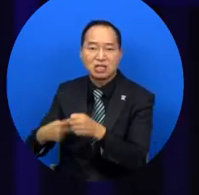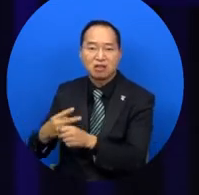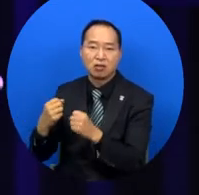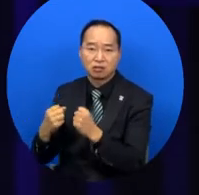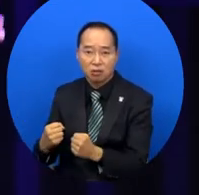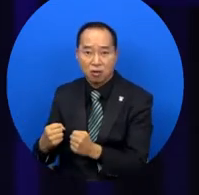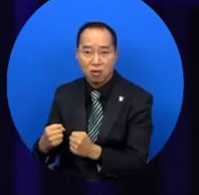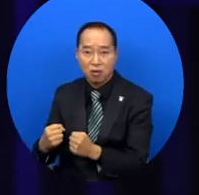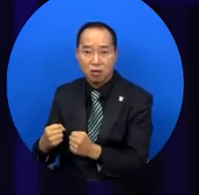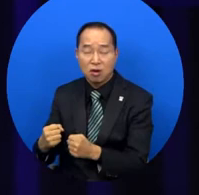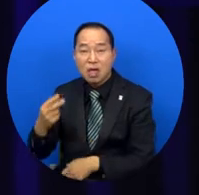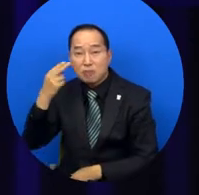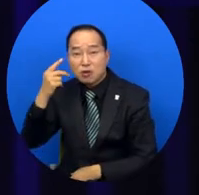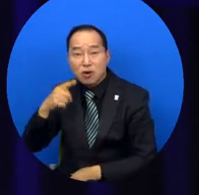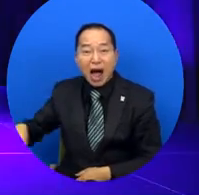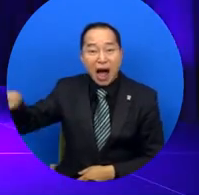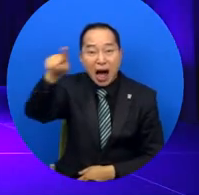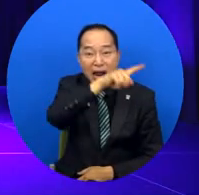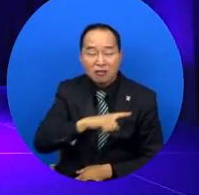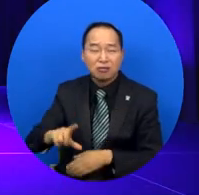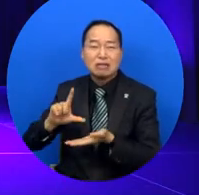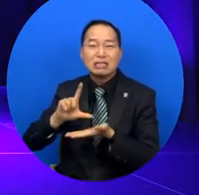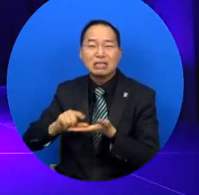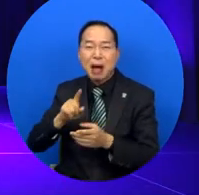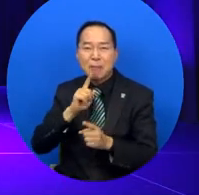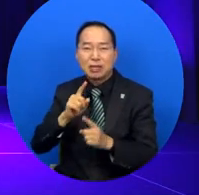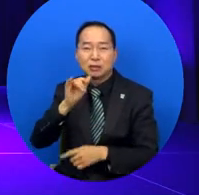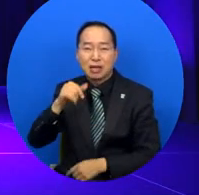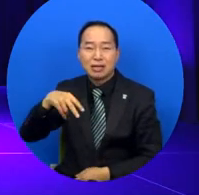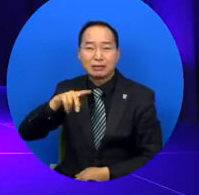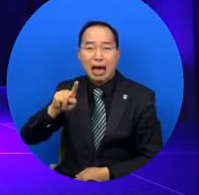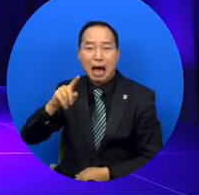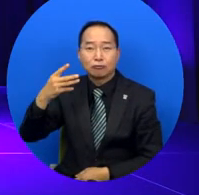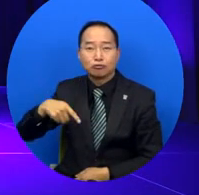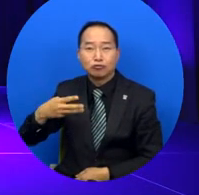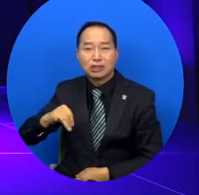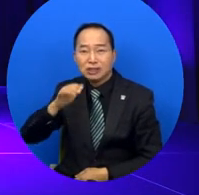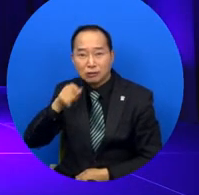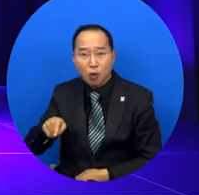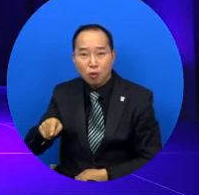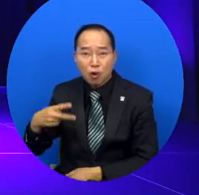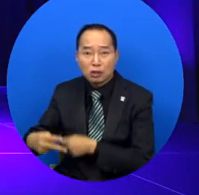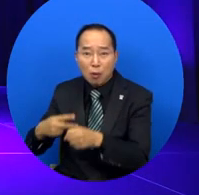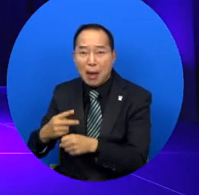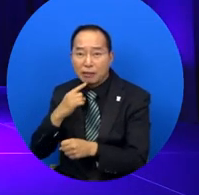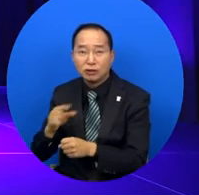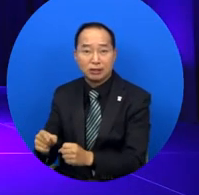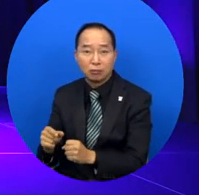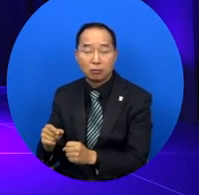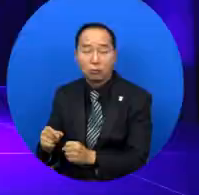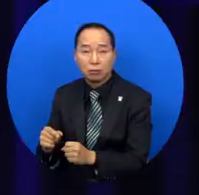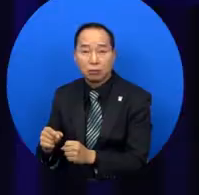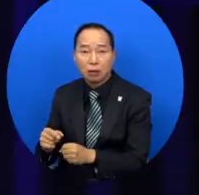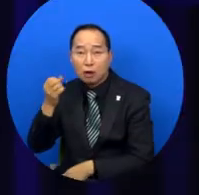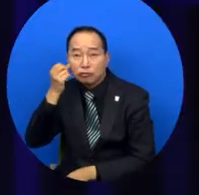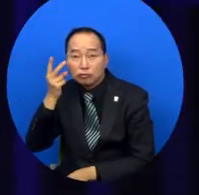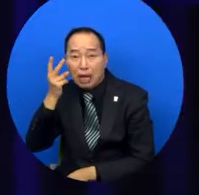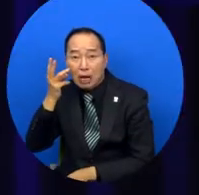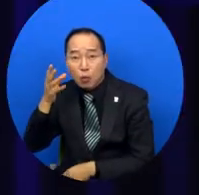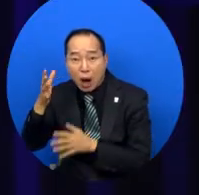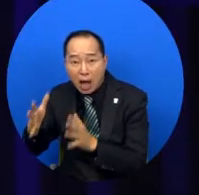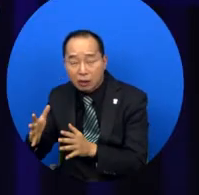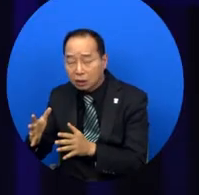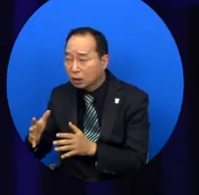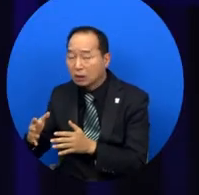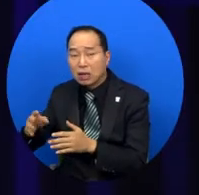미국도 악센트가 상당히 있거든요. 그러니까 진짜 사실 진짜 거짓말 안 하고 내가 한 두세 달을 거의 매일 울었어요.